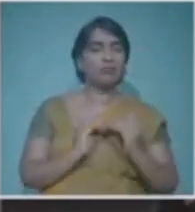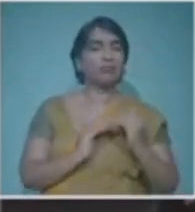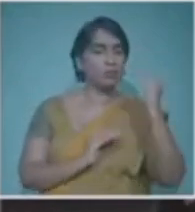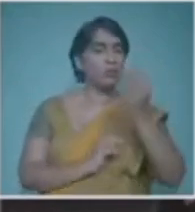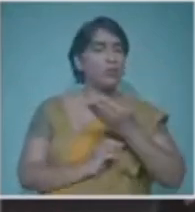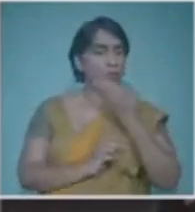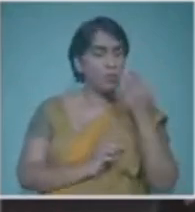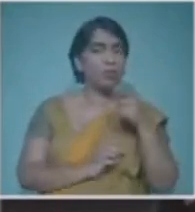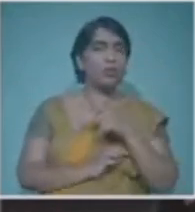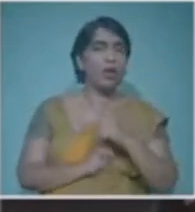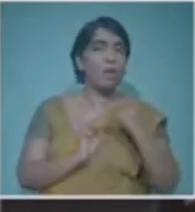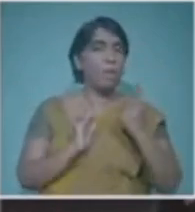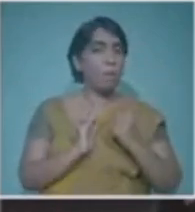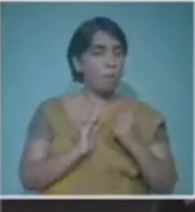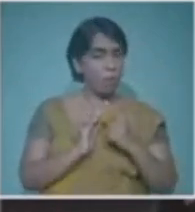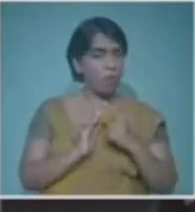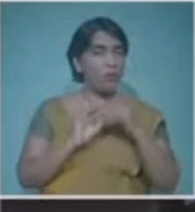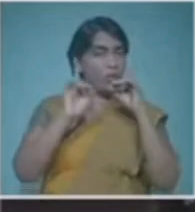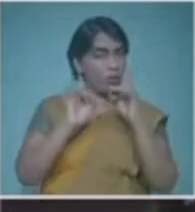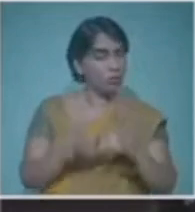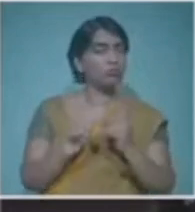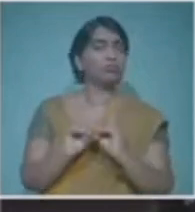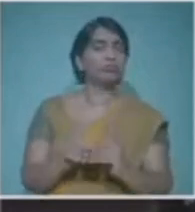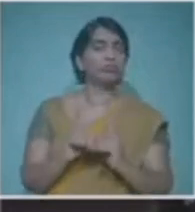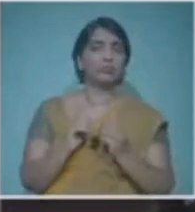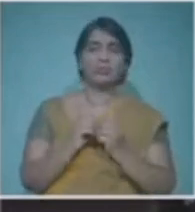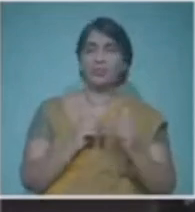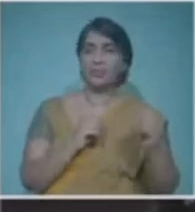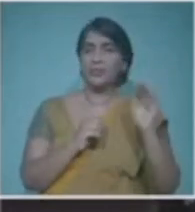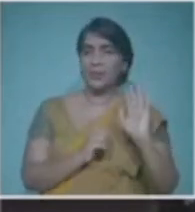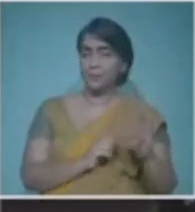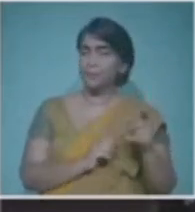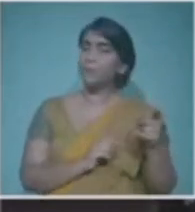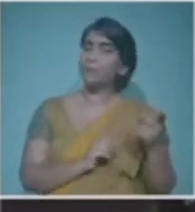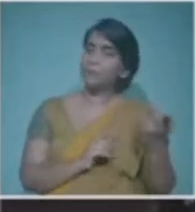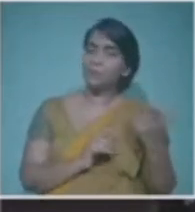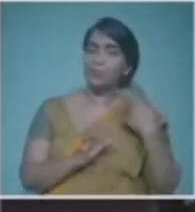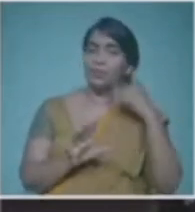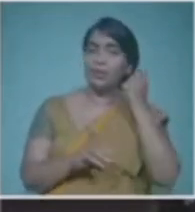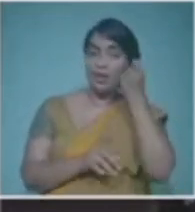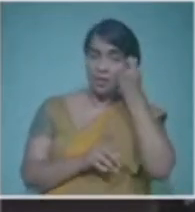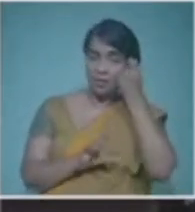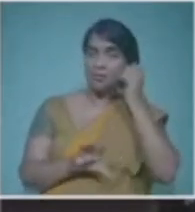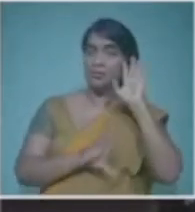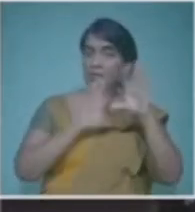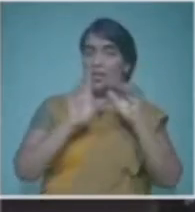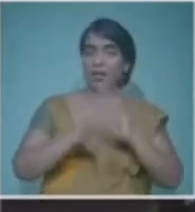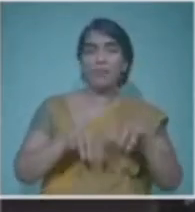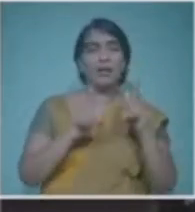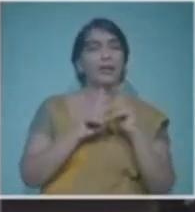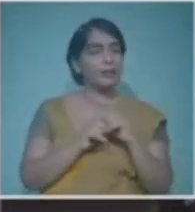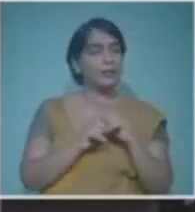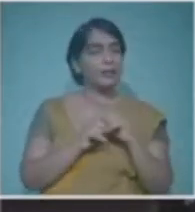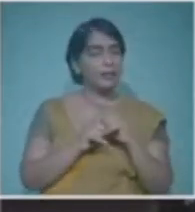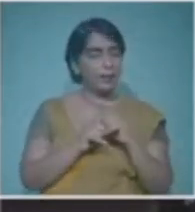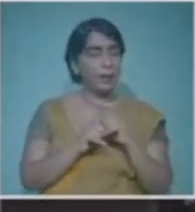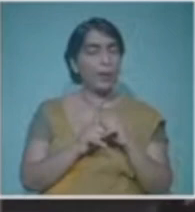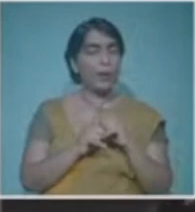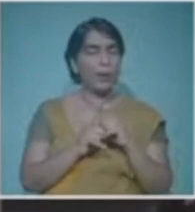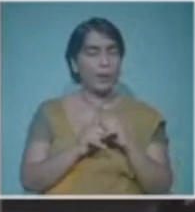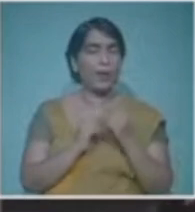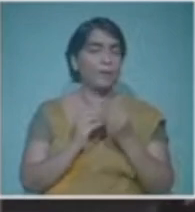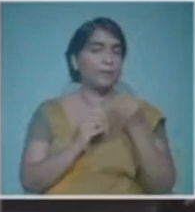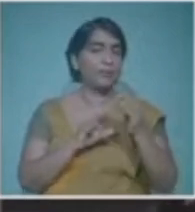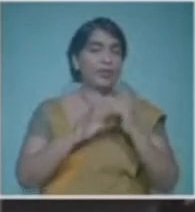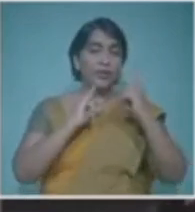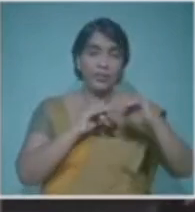තියෙද්දි ඕනම් පොලිය මේ විදිහට පොලිය තියෙනකොට විතරක් හරි කරනවා කියලා හරි යම් සංකල්පයක් මේ දරුවන්ගේ අධ්‍යාපනයටත් දෙන